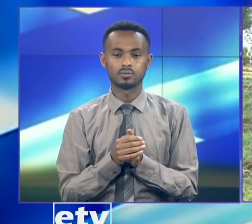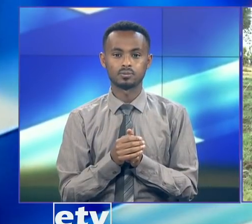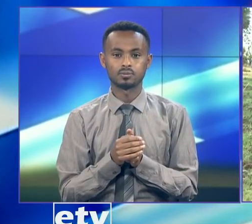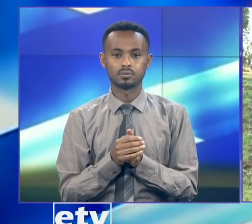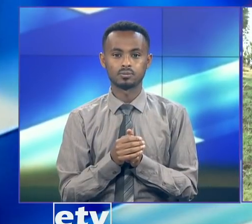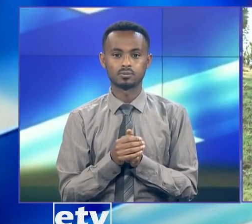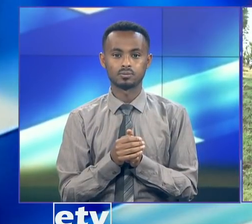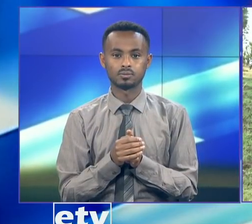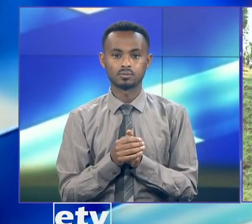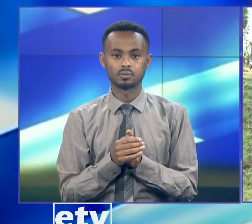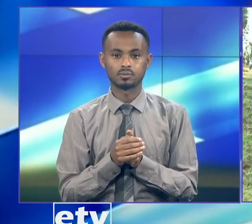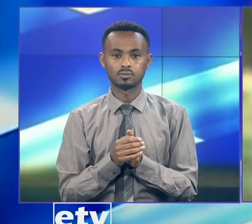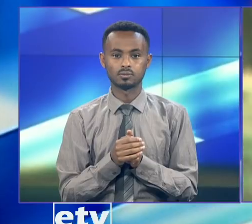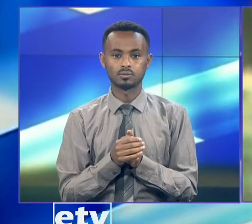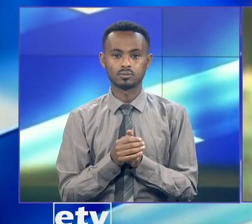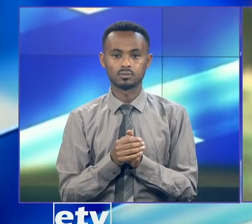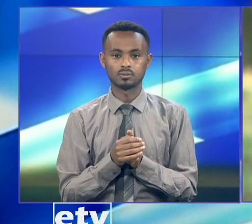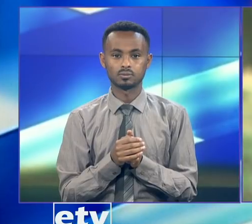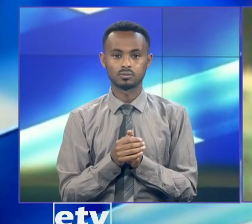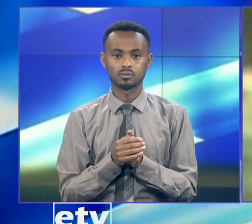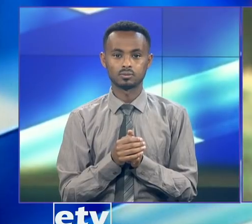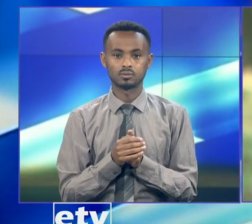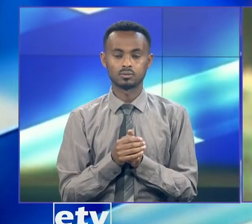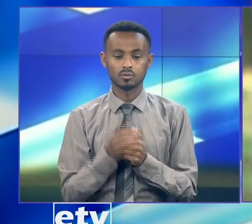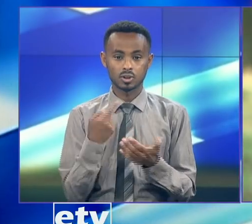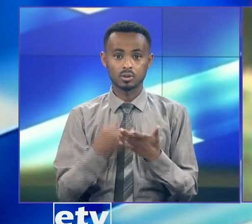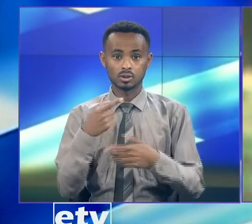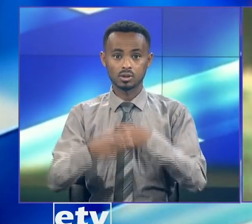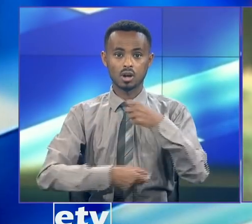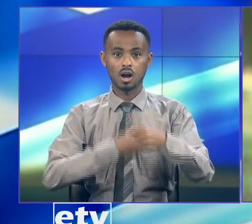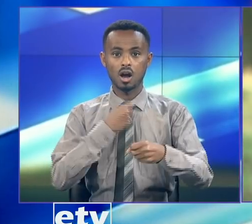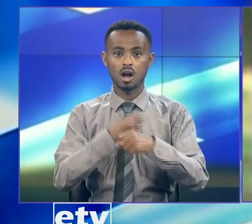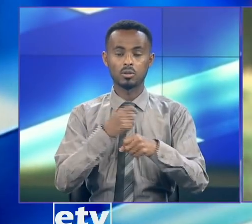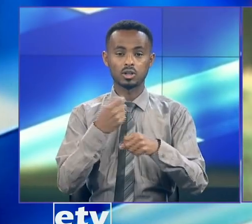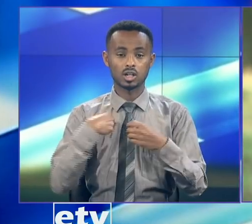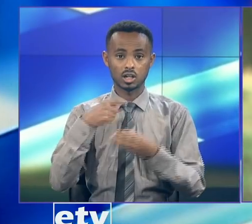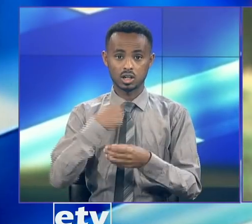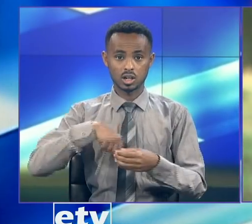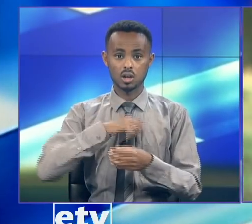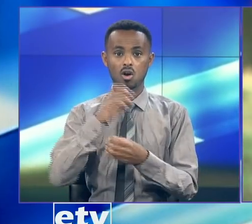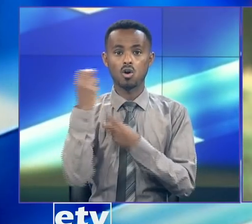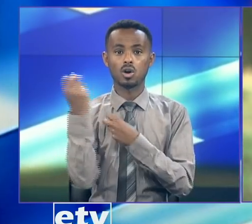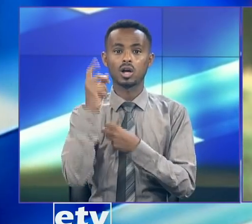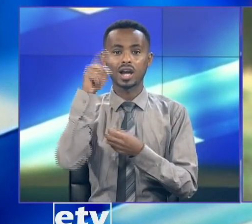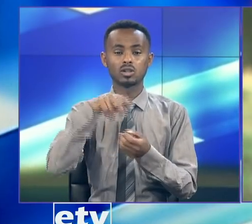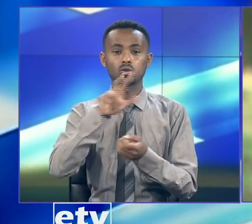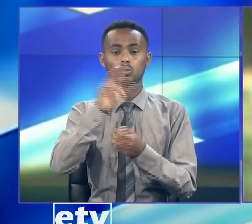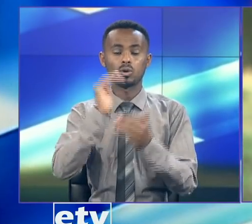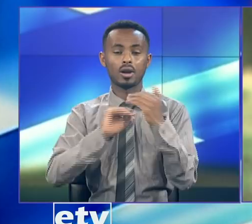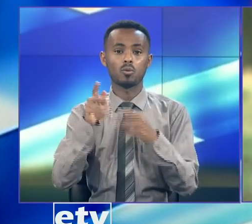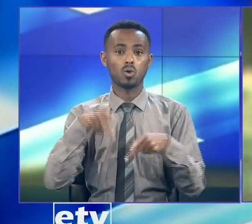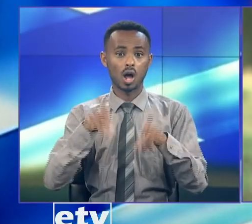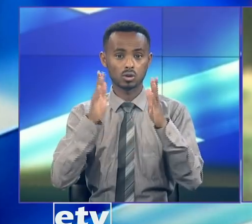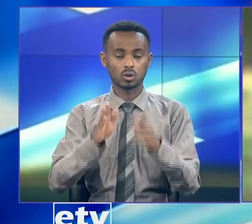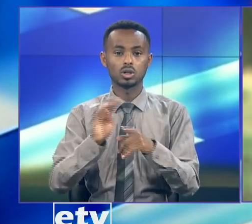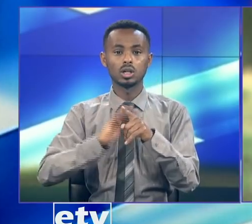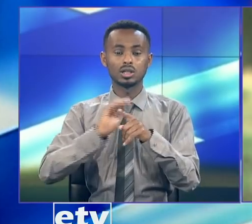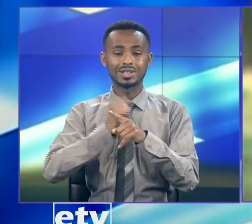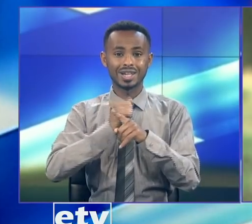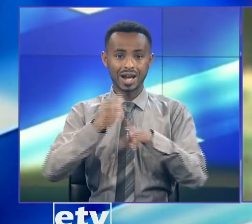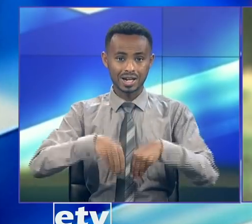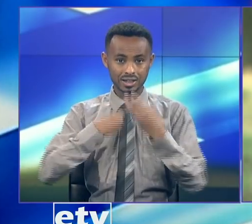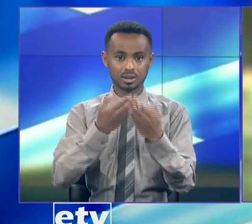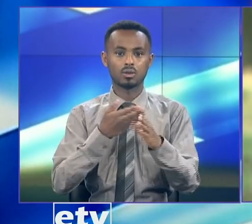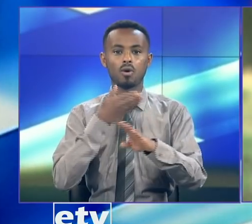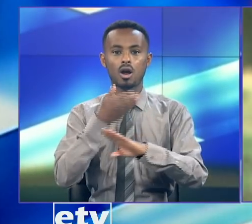ዲበሰዲኦል ለእንጂ ጀልቀበረት ከነለ በዘንድሮ አመት እንደ ወረዳችን ከ1300 በላይ ለሚሆኑ አርሶ አደሮች ስልጠና ከሰጠን